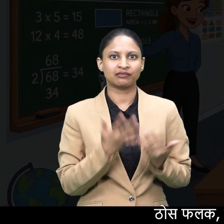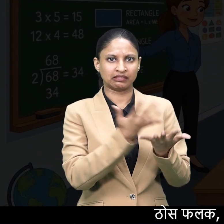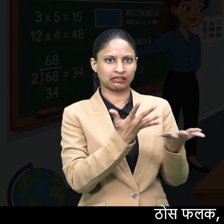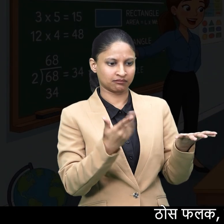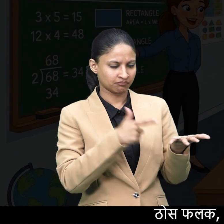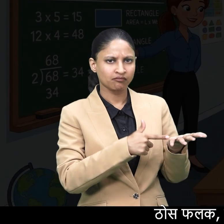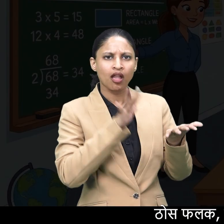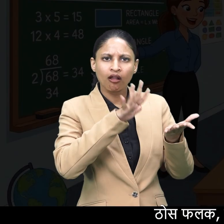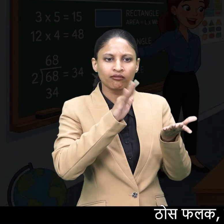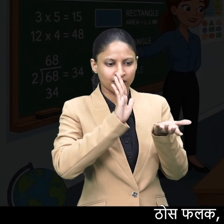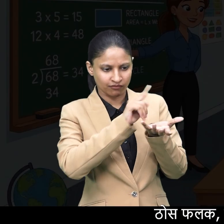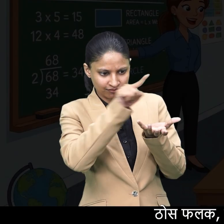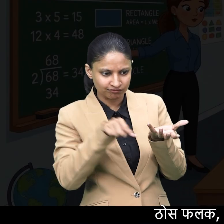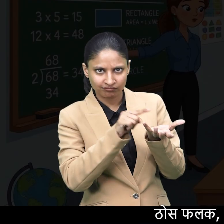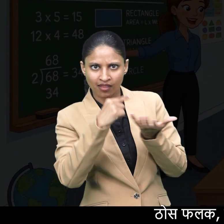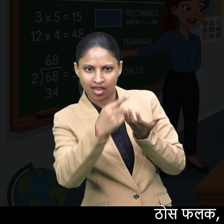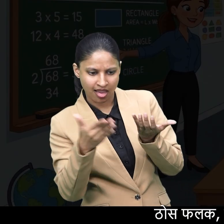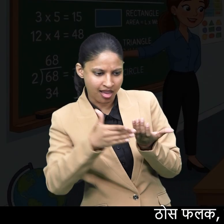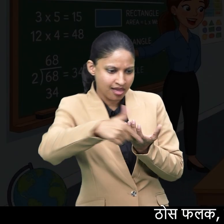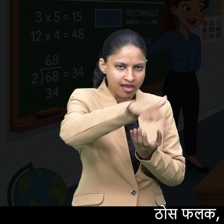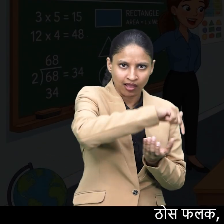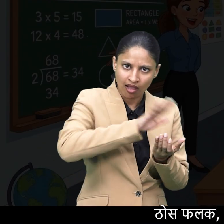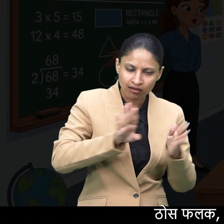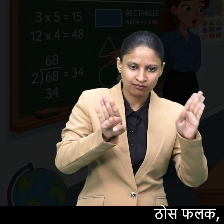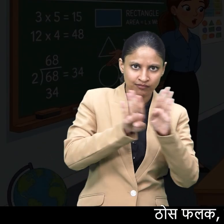ठोस फलक किनारों और कोनों से बने होते हैं।